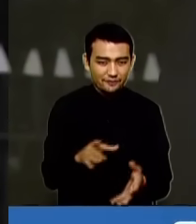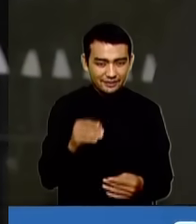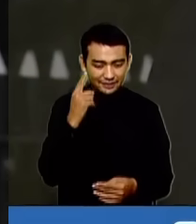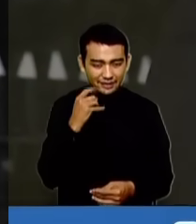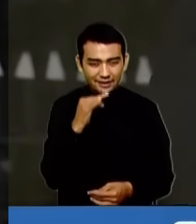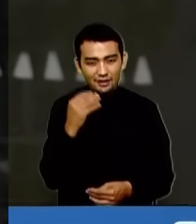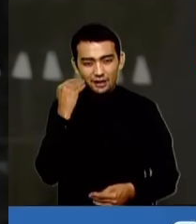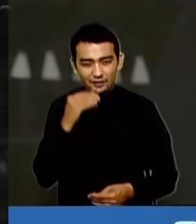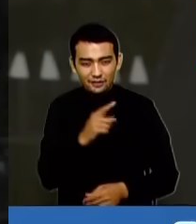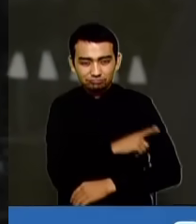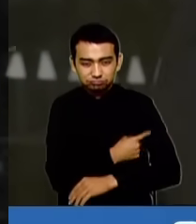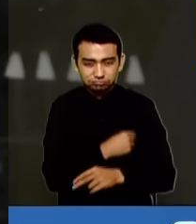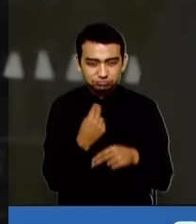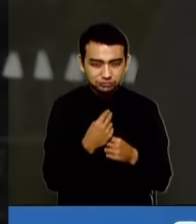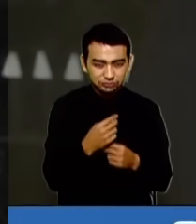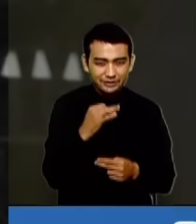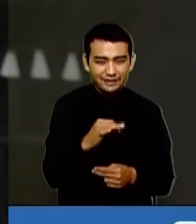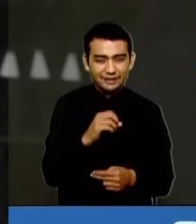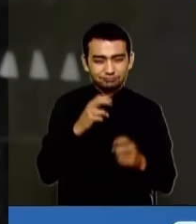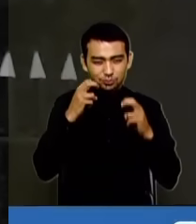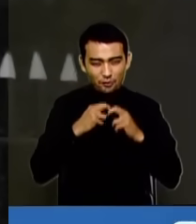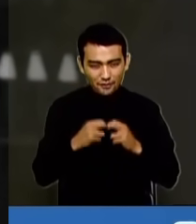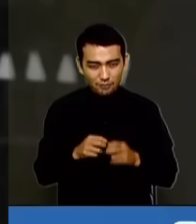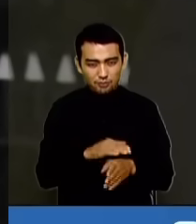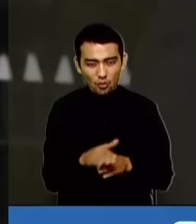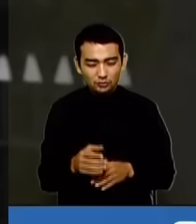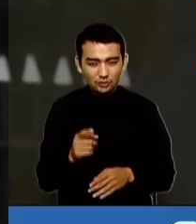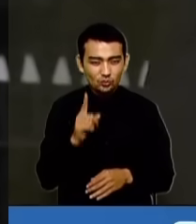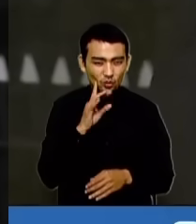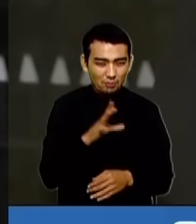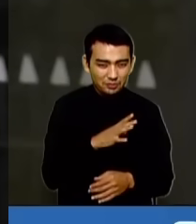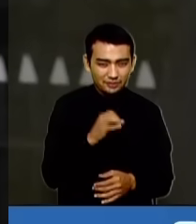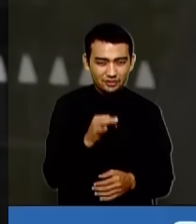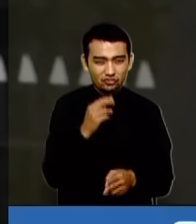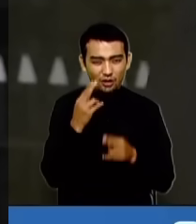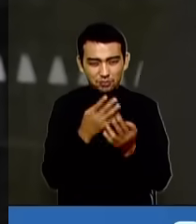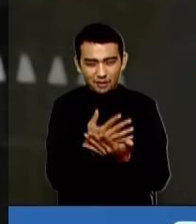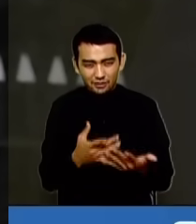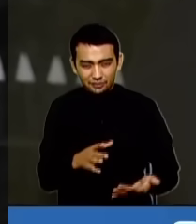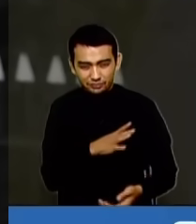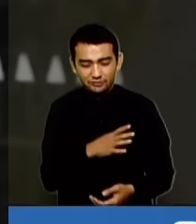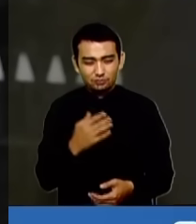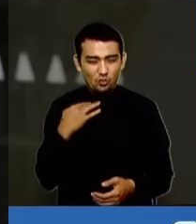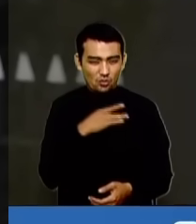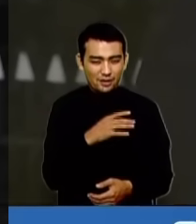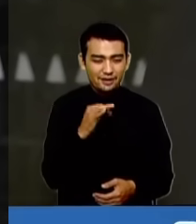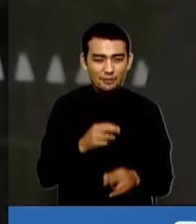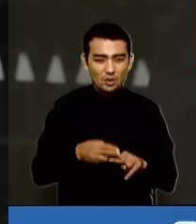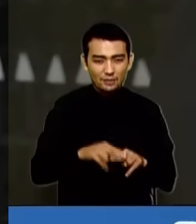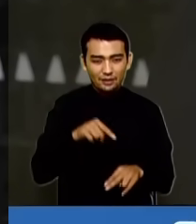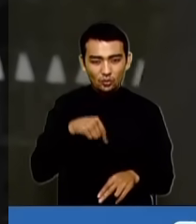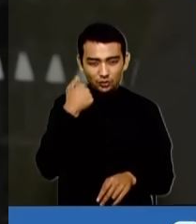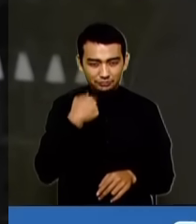сапалы медициналық қызметке, әсіресе диагностикалық қызметтердің қол жетімсіздігіне қатысты шағымдарын көптен бері айтып жүрді. Сондықтан біз биыл